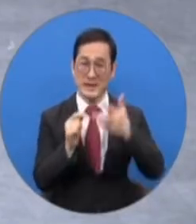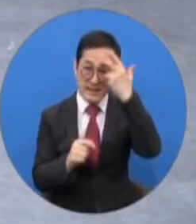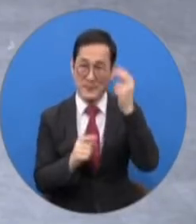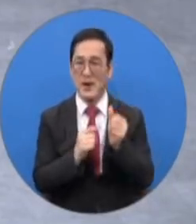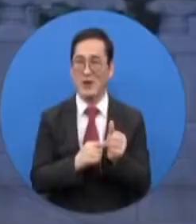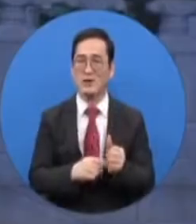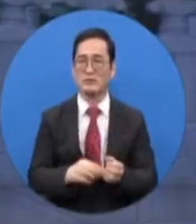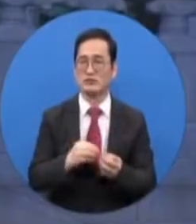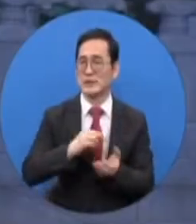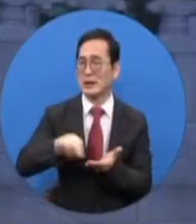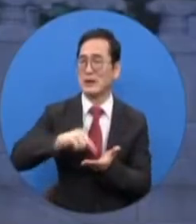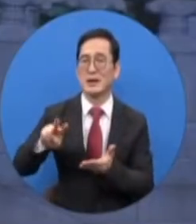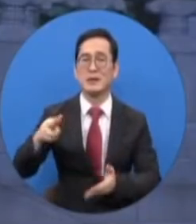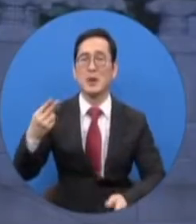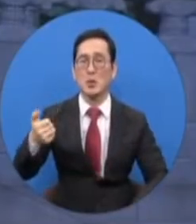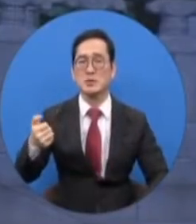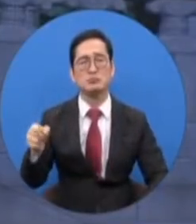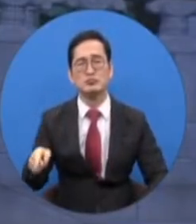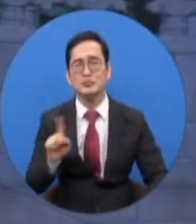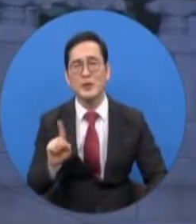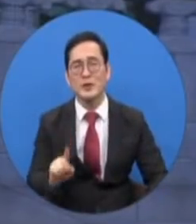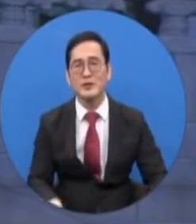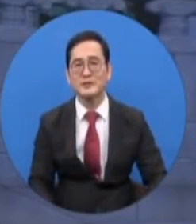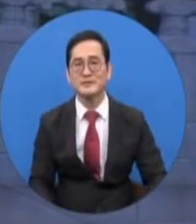있습니다. 함께 보시죠.